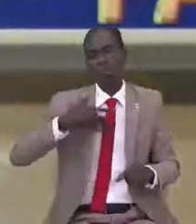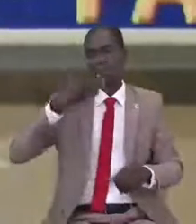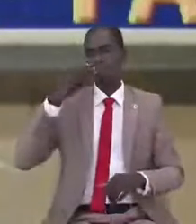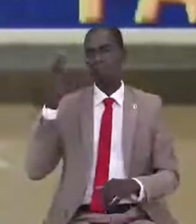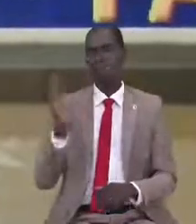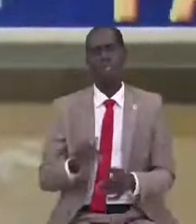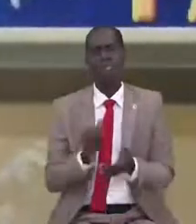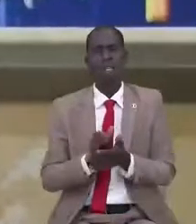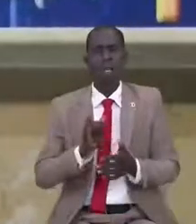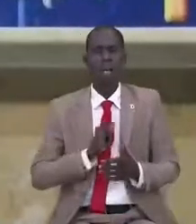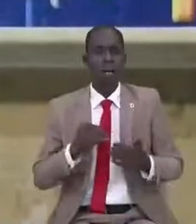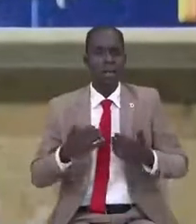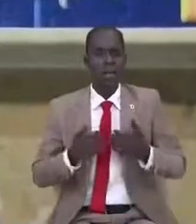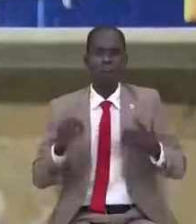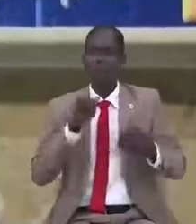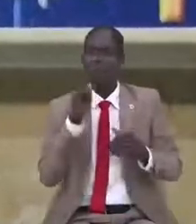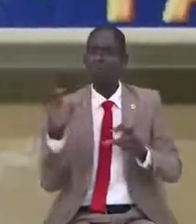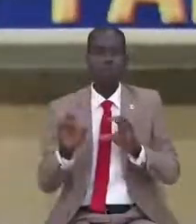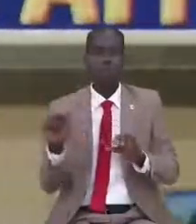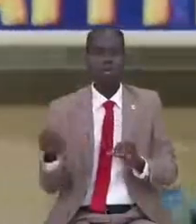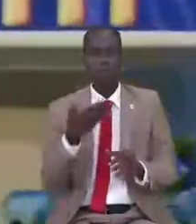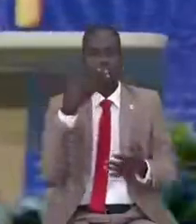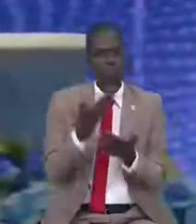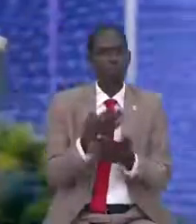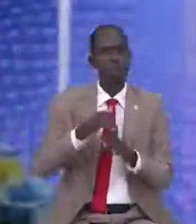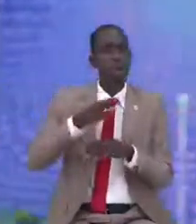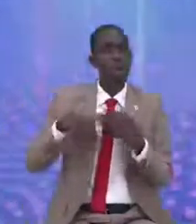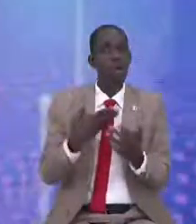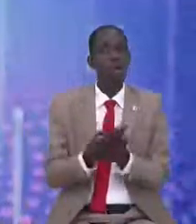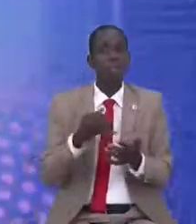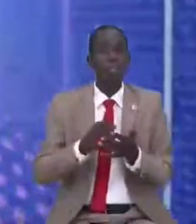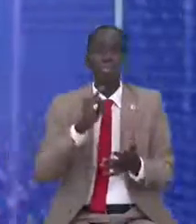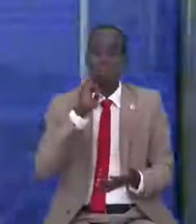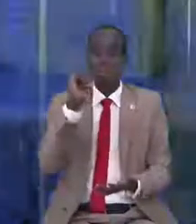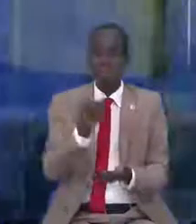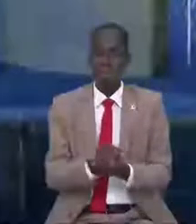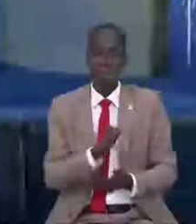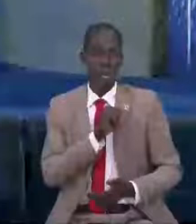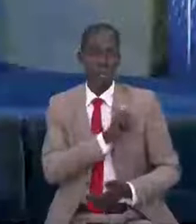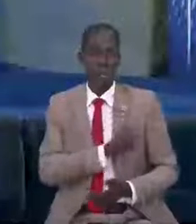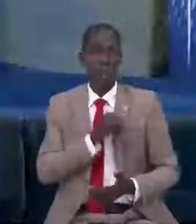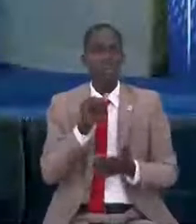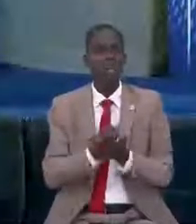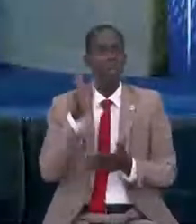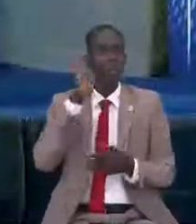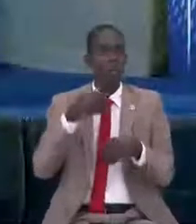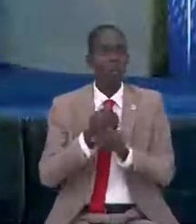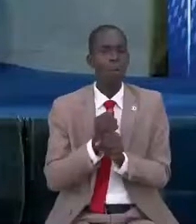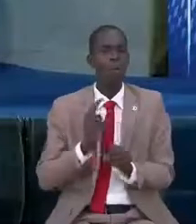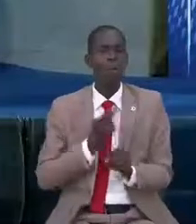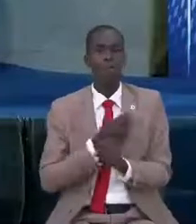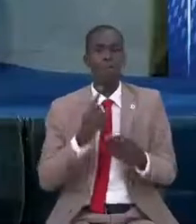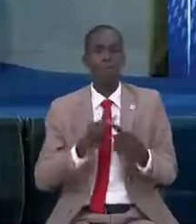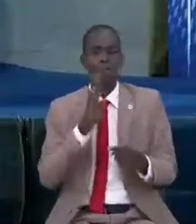sans me culpabiliser, sans me montrer que je n'ai rien fait de bon. C'est cette attitude-là qui nous